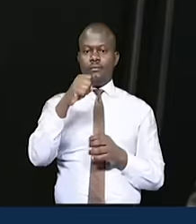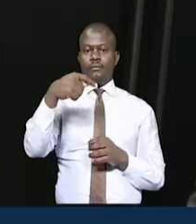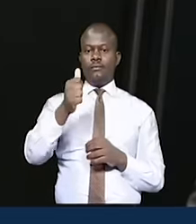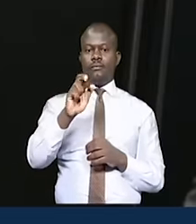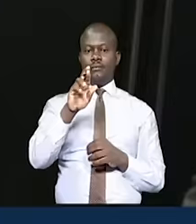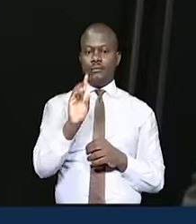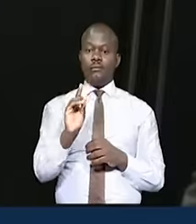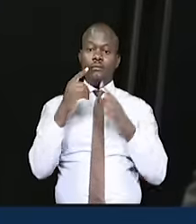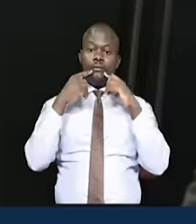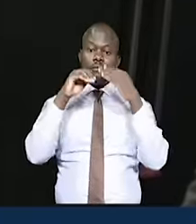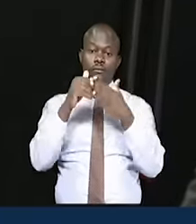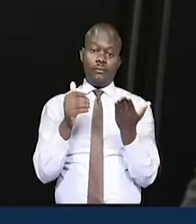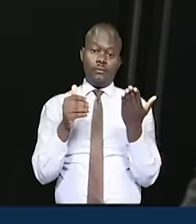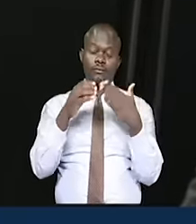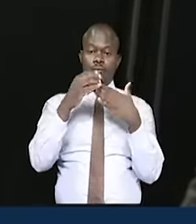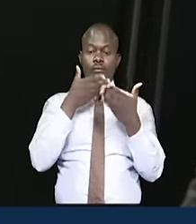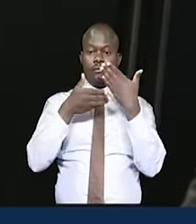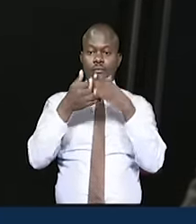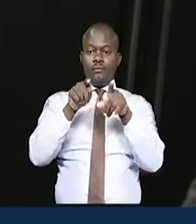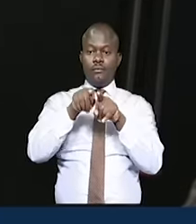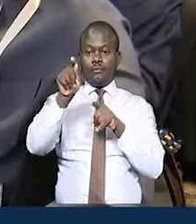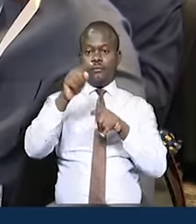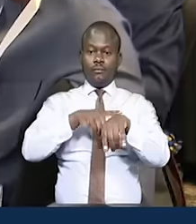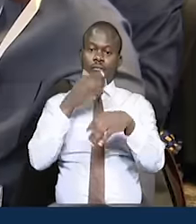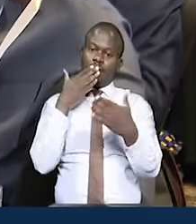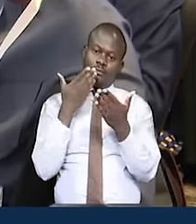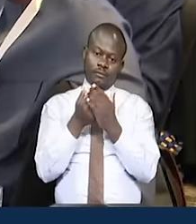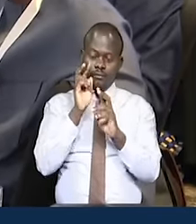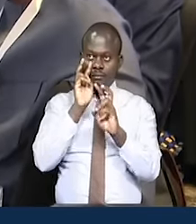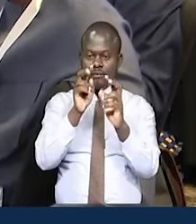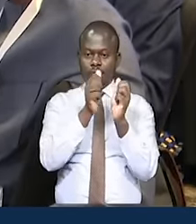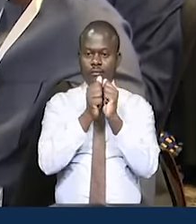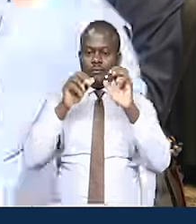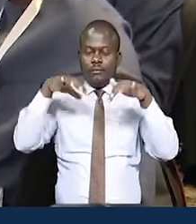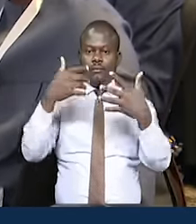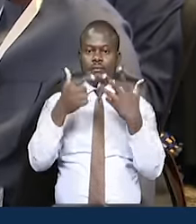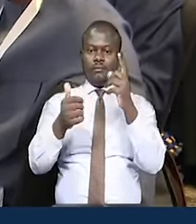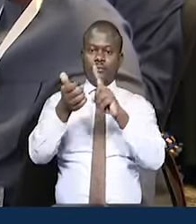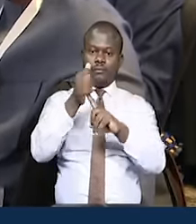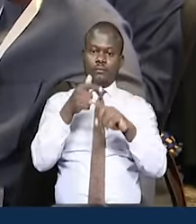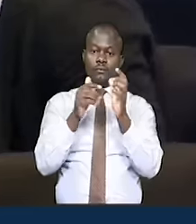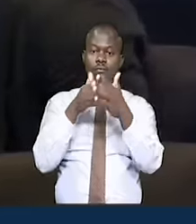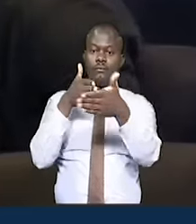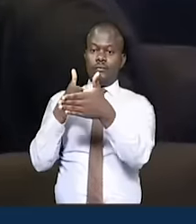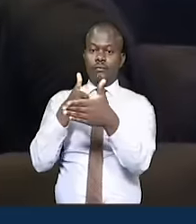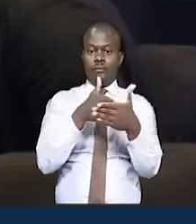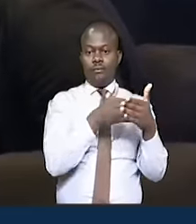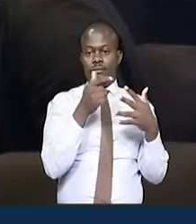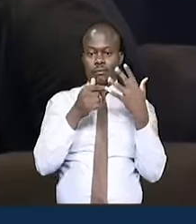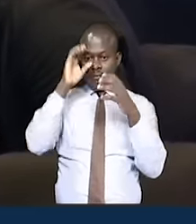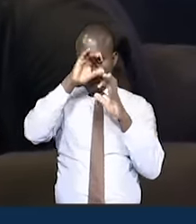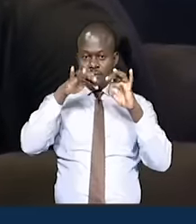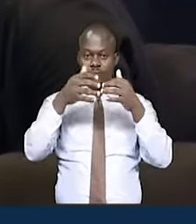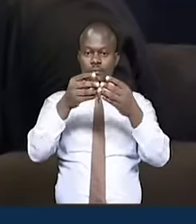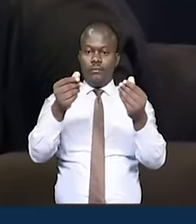Twagirayezu avuga ko ibiganiro nk'ibi ari umwanya mwiza wo kurebera hamwe ibyagezweho n'imbogamizi zigihari ngo zishakirwe